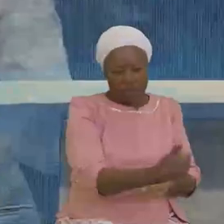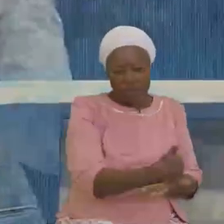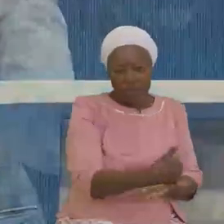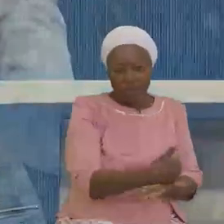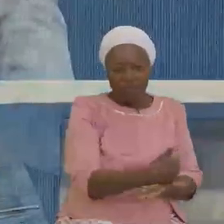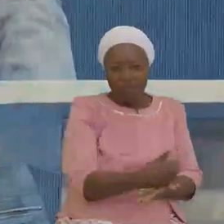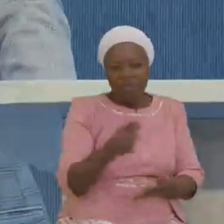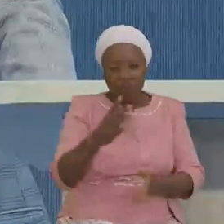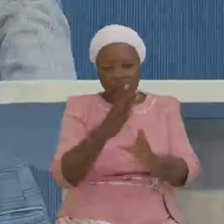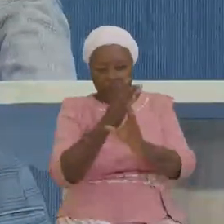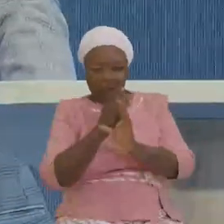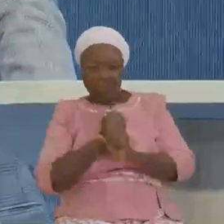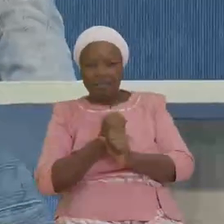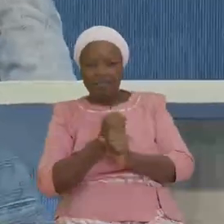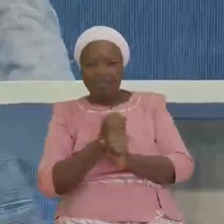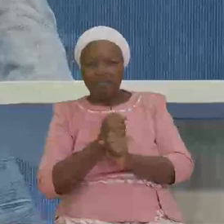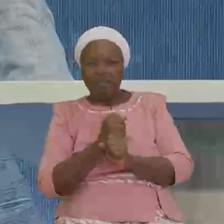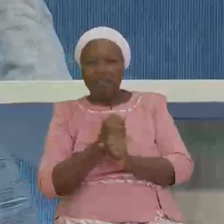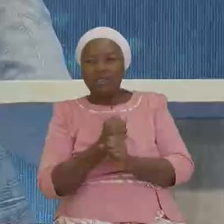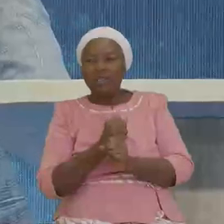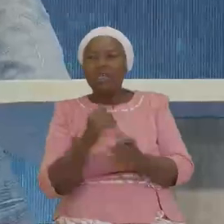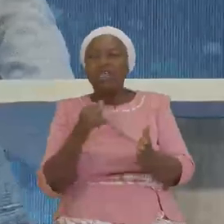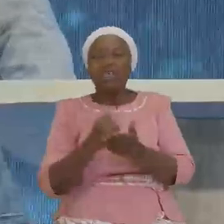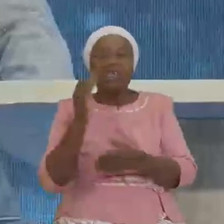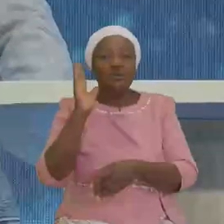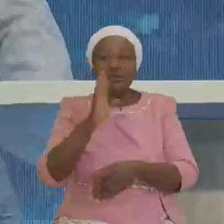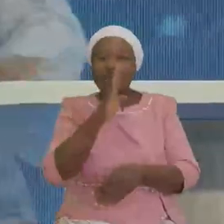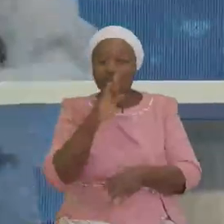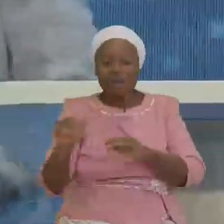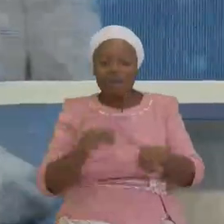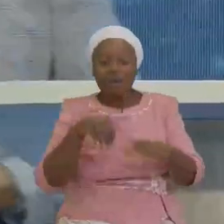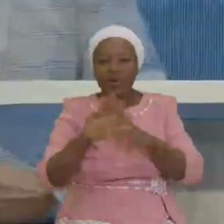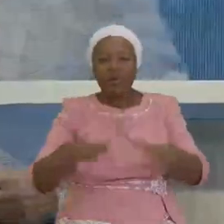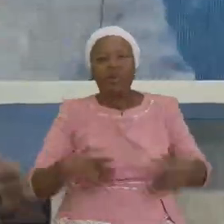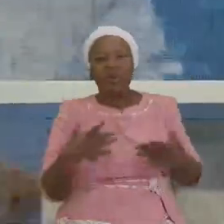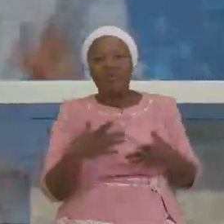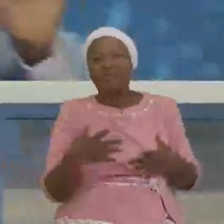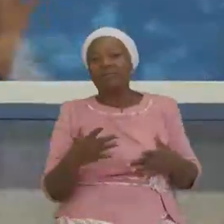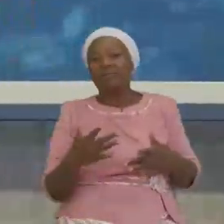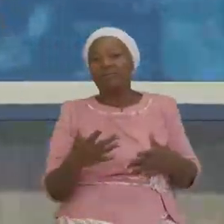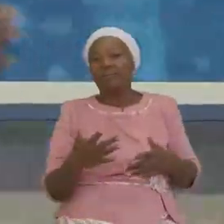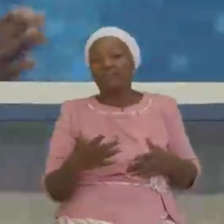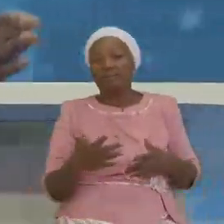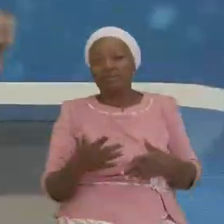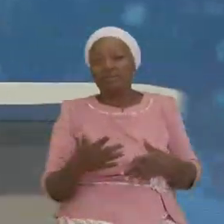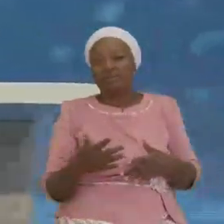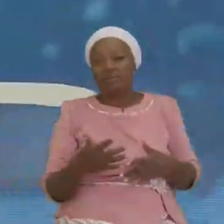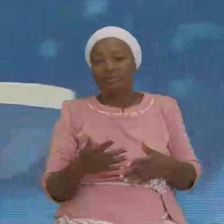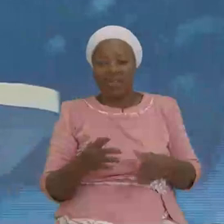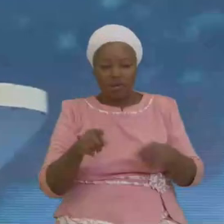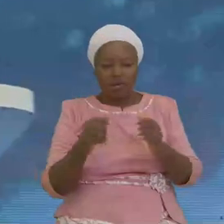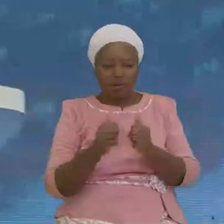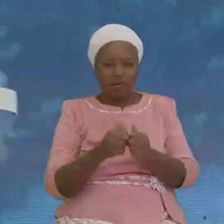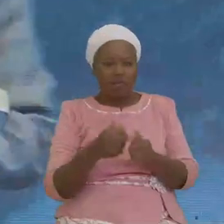vous venez au Seigneur, vous allez prendre pour vous. Vous allez recevoir pour vous. Ce sera fait dans votre